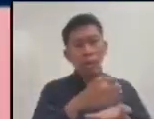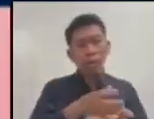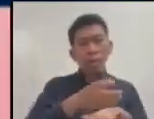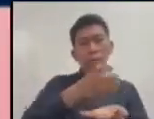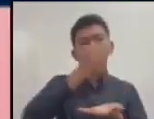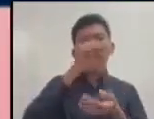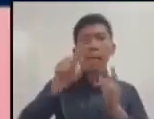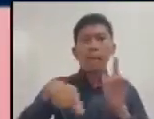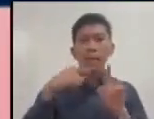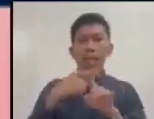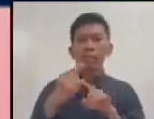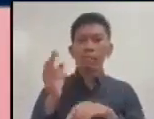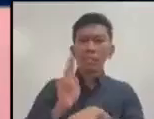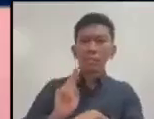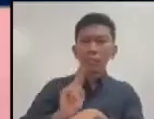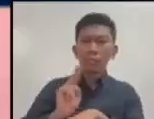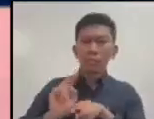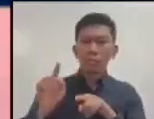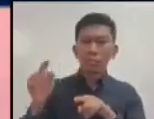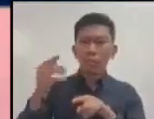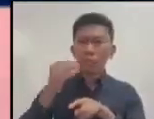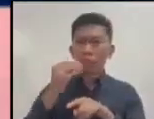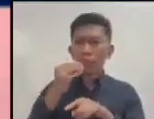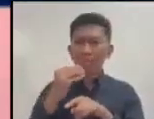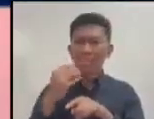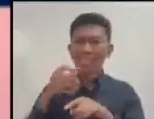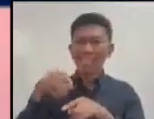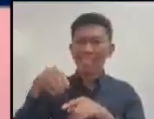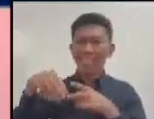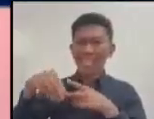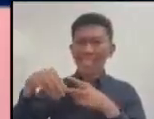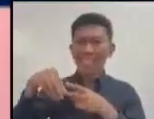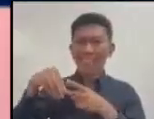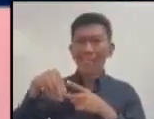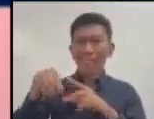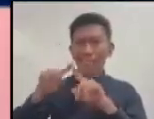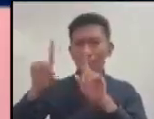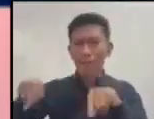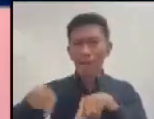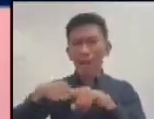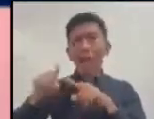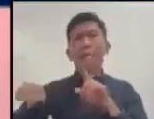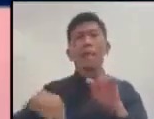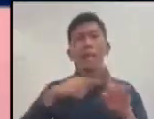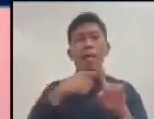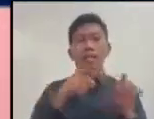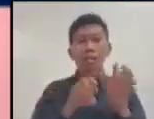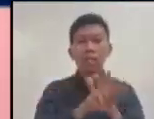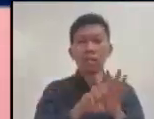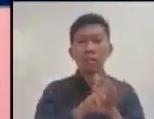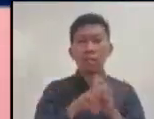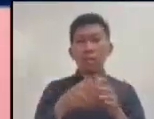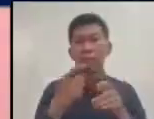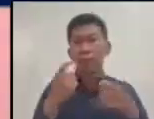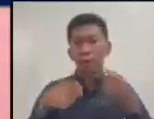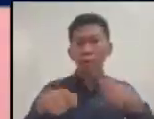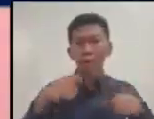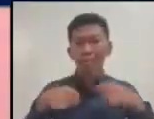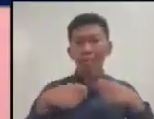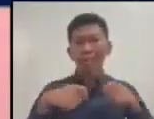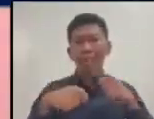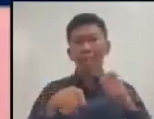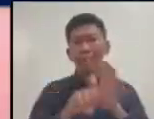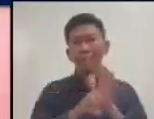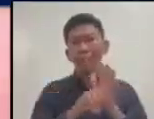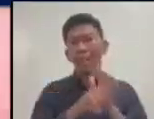pagkain, kundi yung iba pang mga klase ng mga plastic products, kabilang na dyan yung mga laruan na kung saan ay na pag-alaman natin